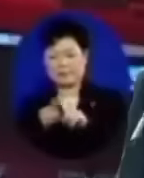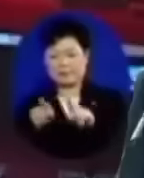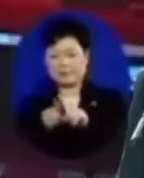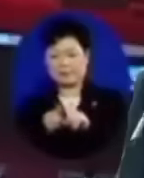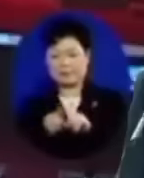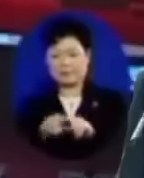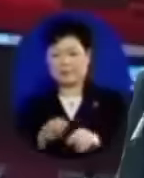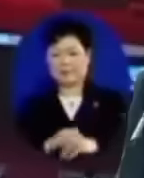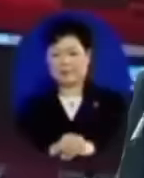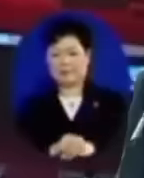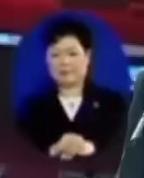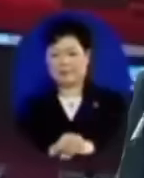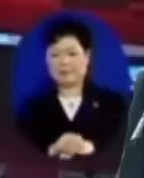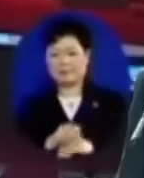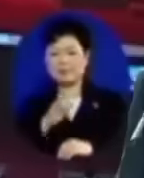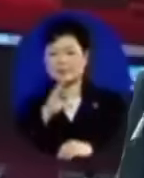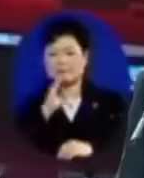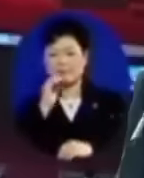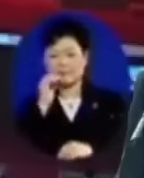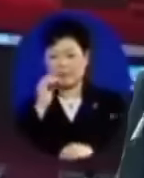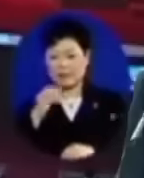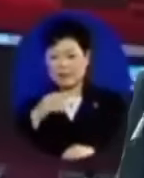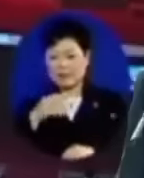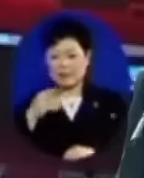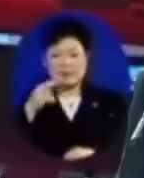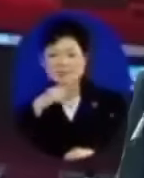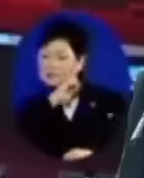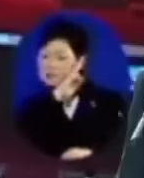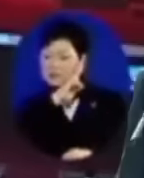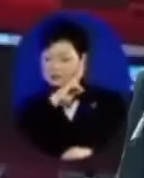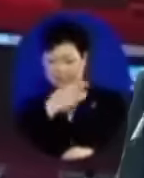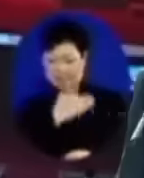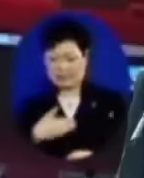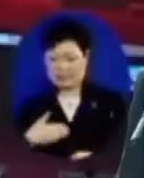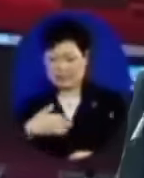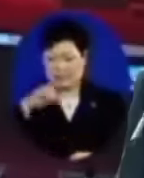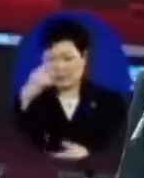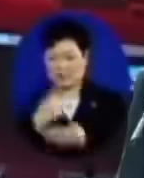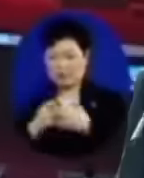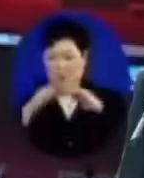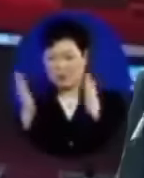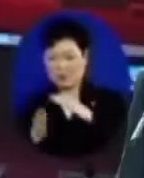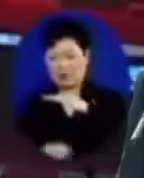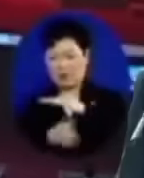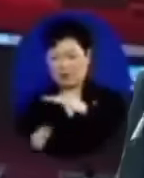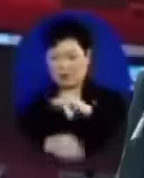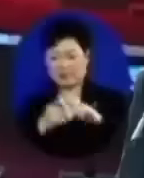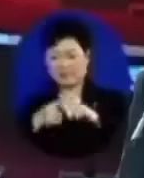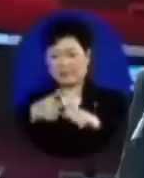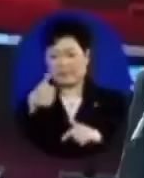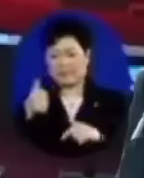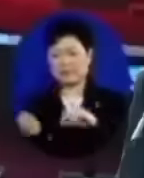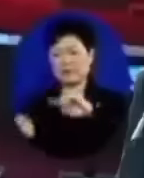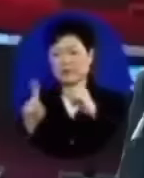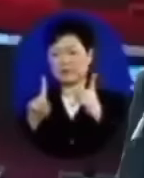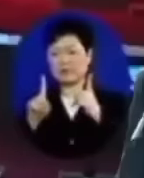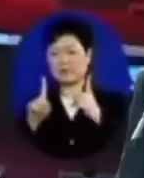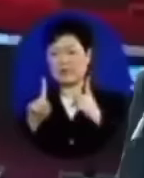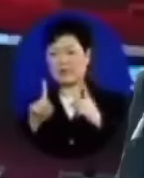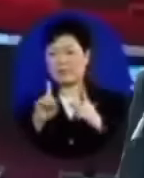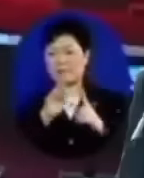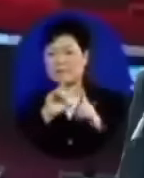있지 않았던 도마가 설렁설렁 와서 너희들 전부 다 엉터리다, 예수님이 살아났다니 그럴 수가